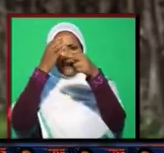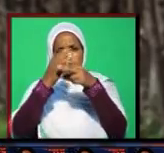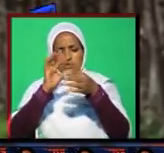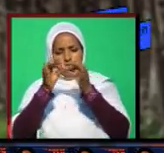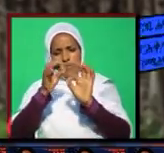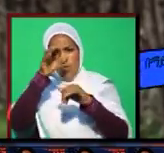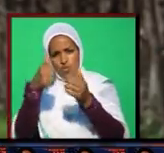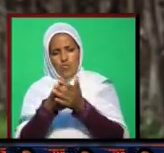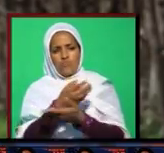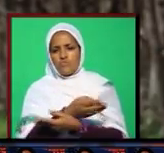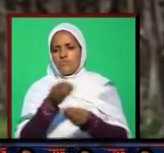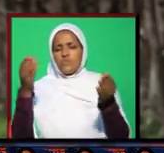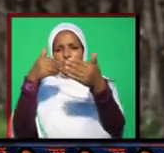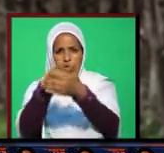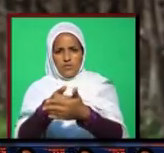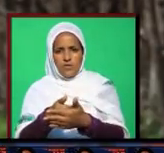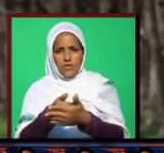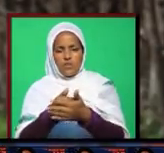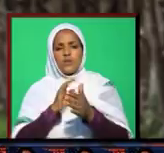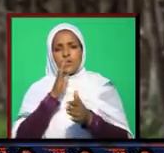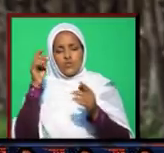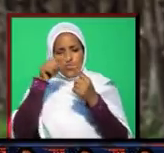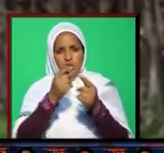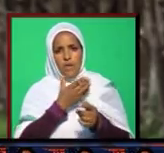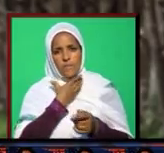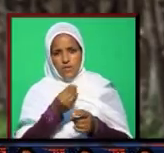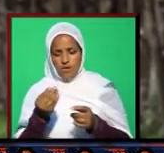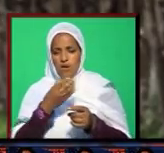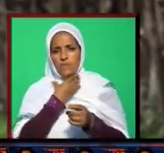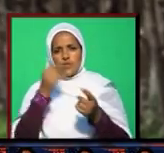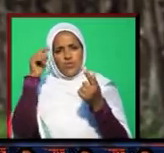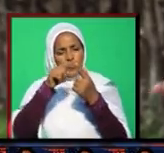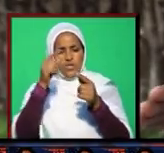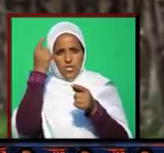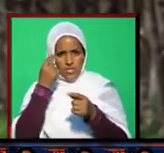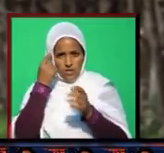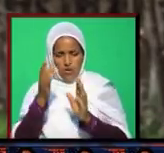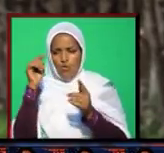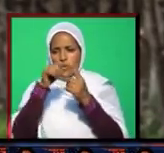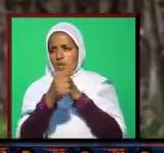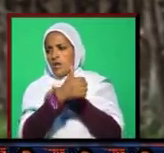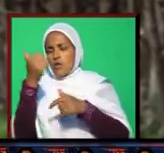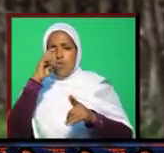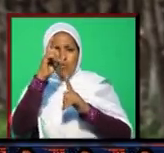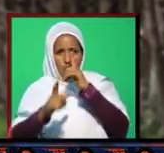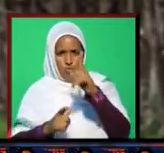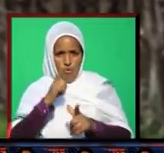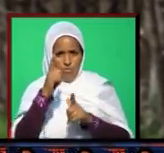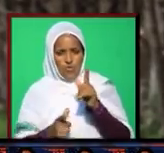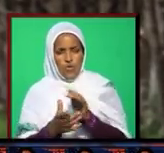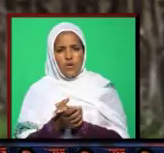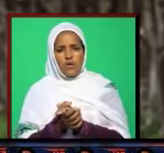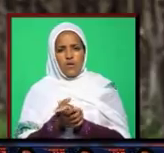ለሁሉም ይዳረሳል። በትርጓሜ ከሆነ ከግዕዝ ወደ አማርኛ ከአማርኛ ወደ ትግርኛ ወደ ሌላውን ቋንቋ